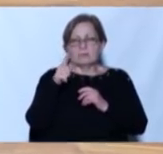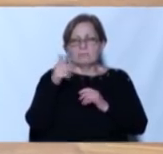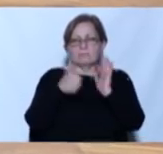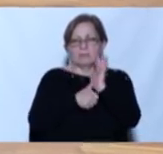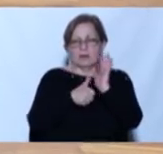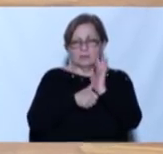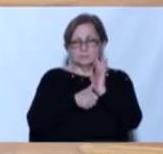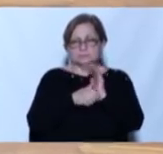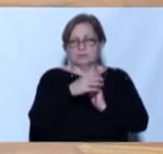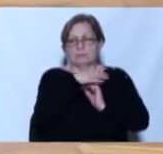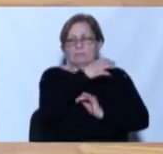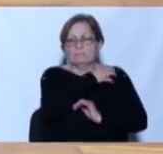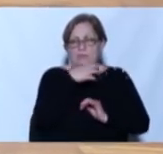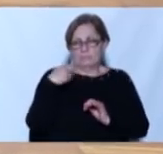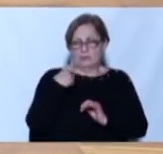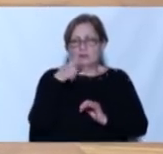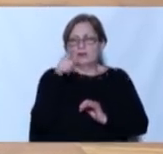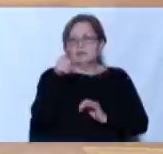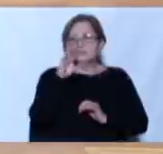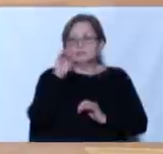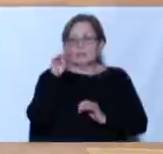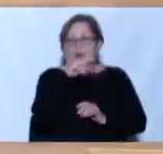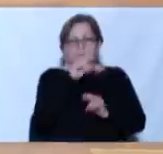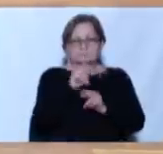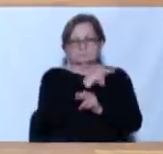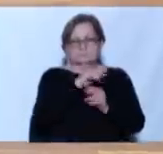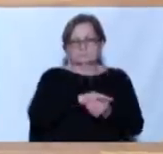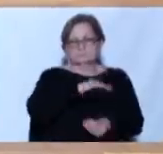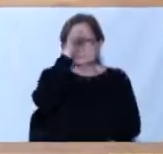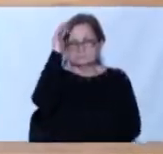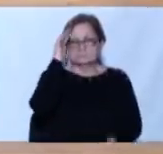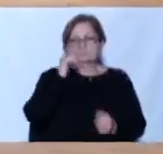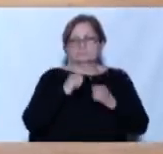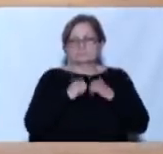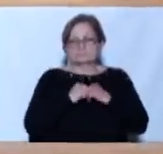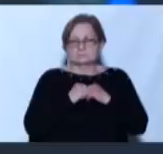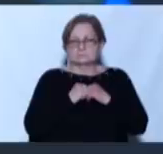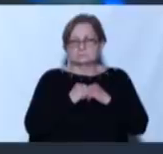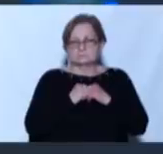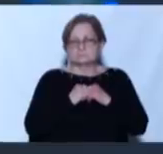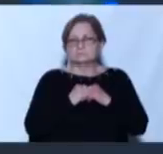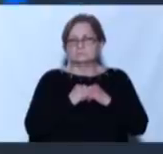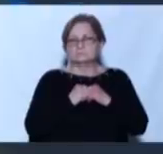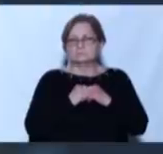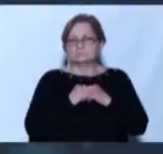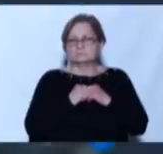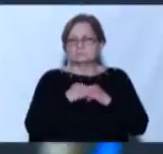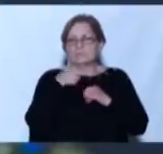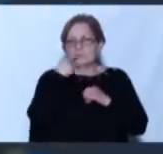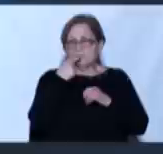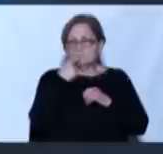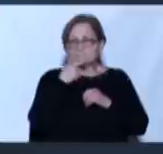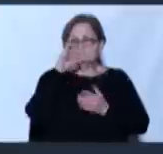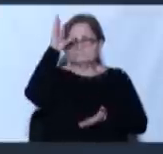მეფე და სულხან-საბა გაზარდა, მან თქვა ლექსად. ახლა რა შემეშალოს მე და შემდეგ საკილი კი არ გავხდე, მაგრამ ზეპირად არ ვიტყვი, მაგრამ რომ